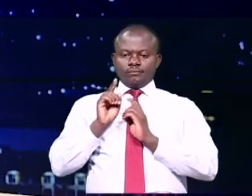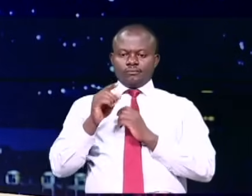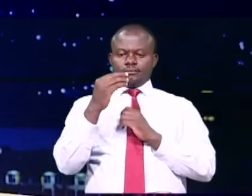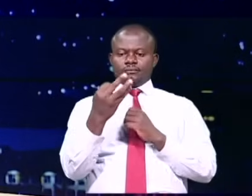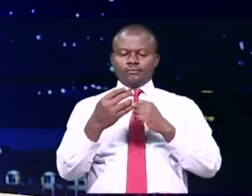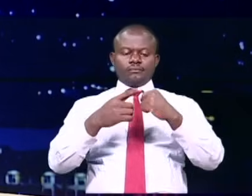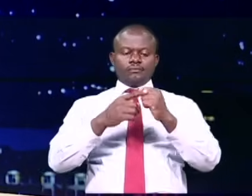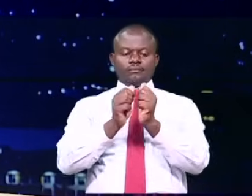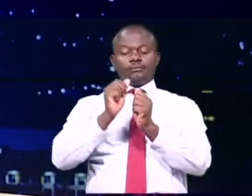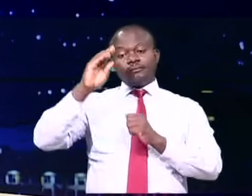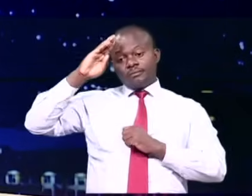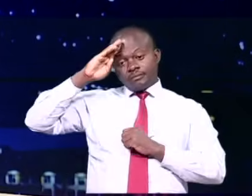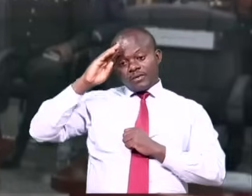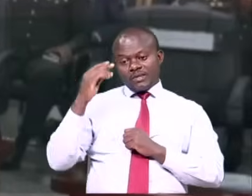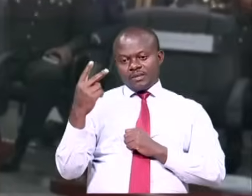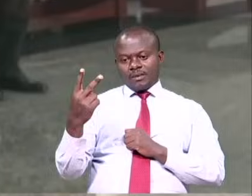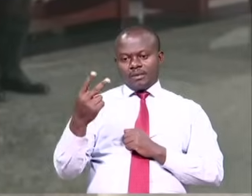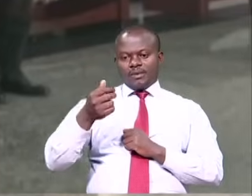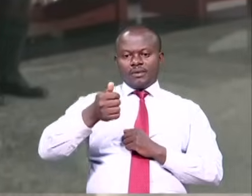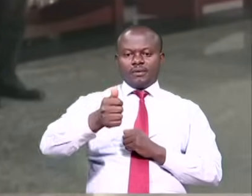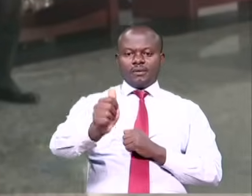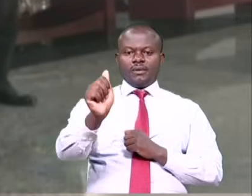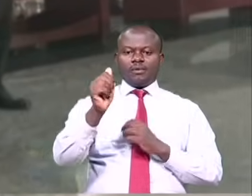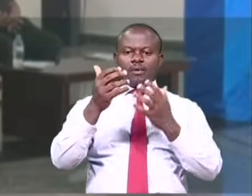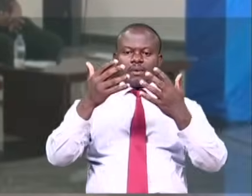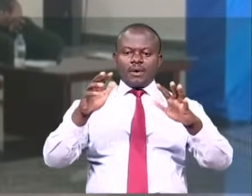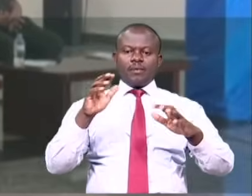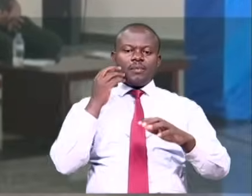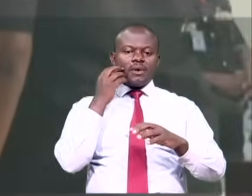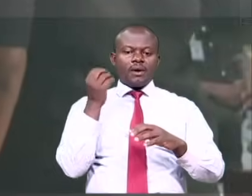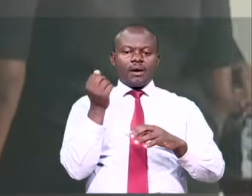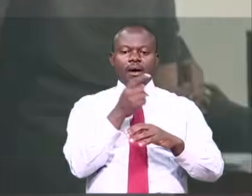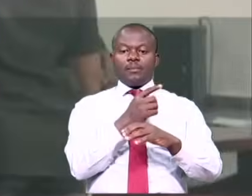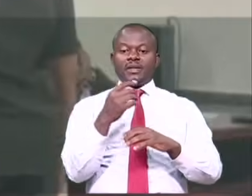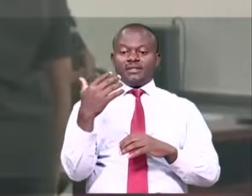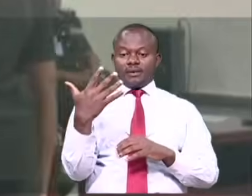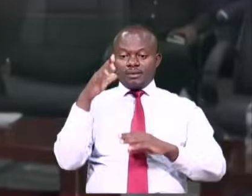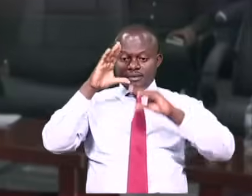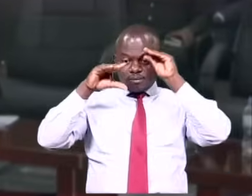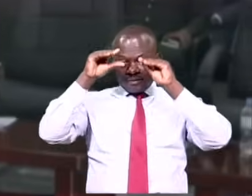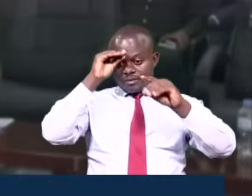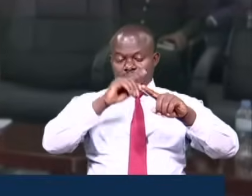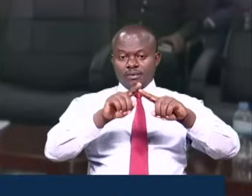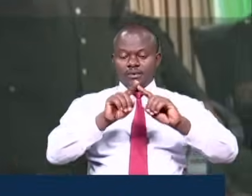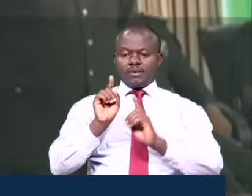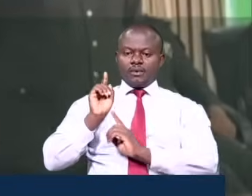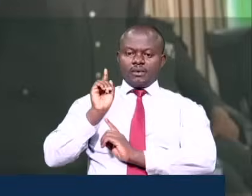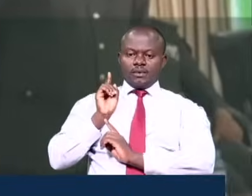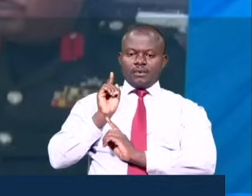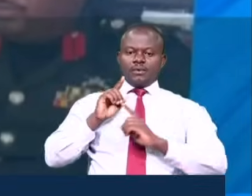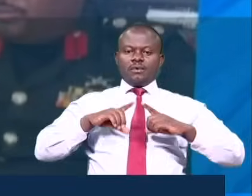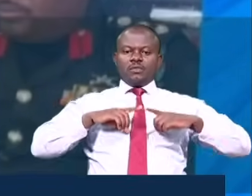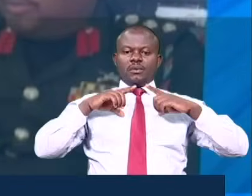36 n'abapolisi babiri nibo bari bamaze amezi asaga 5 biga amasomo anyuranye ku by'umutekano